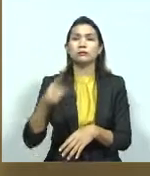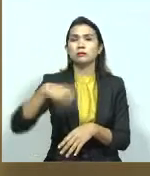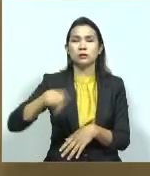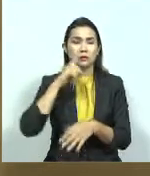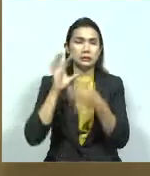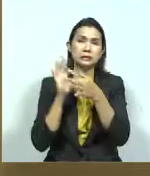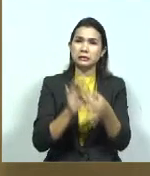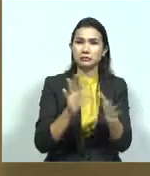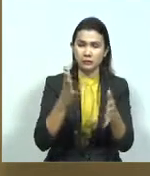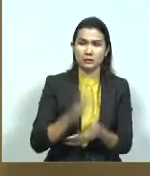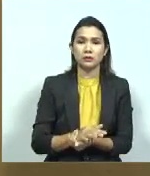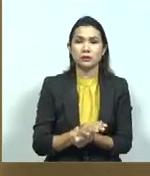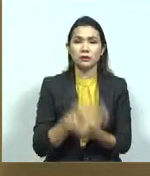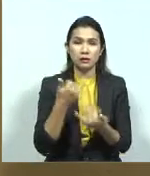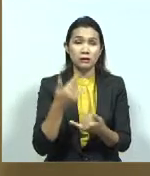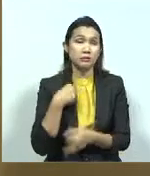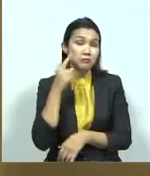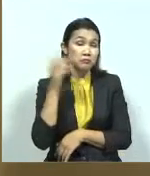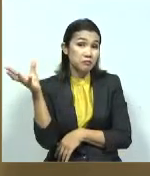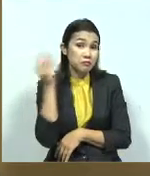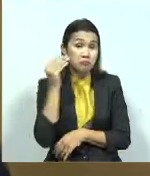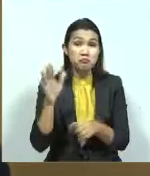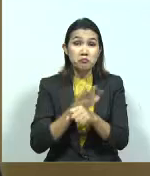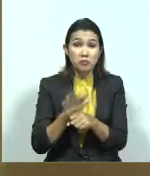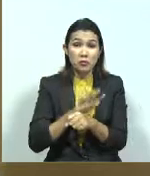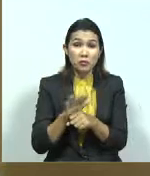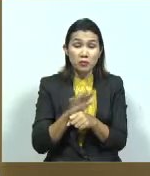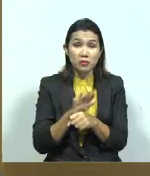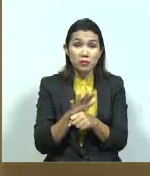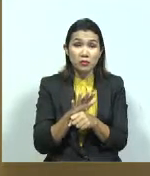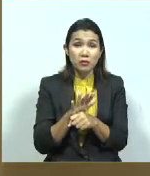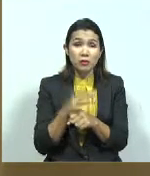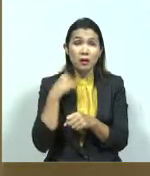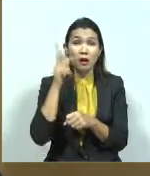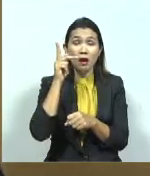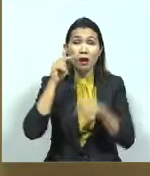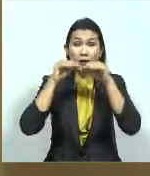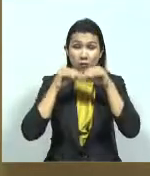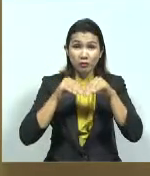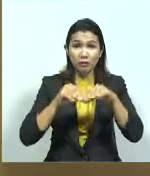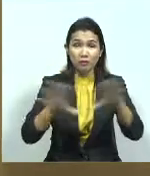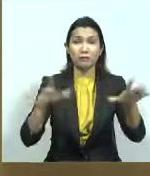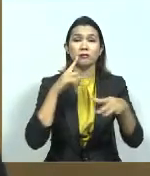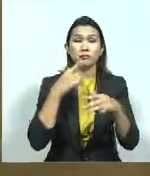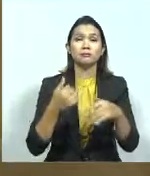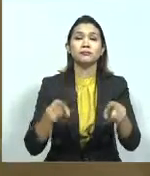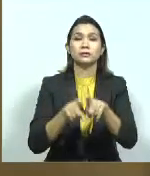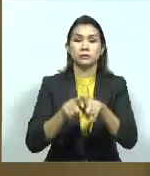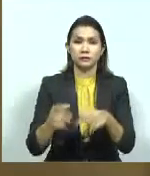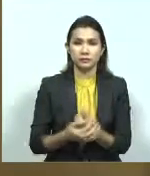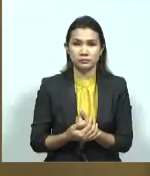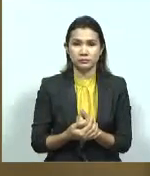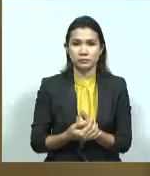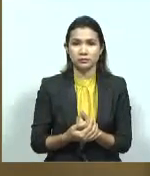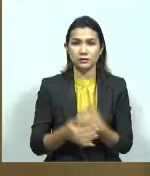ๆนะฮะแล้วก็เพิ่งรับทราบในวันที่ออกข่าวมาพร้อมๆกับทุกท่านนะก็เลย